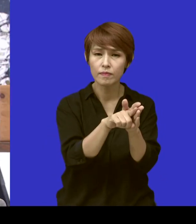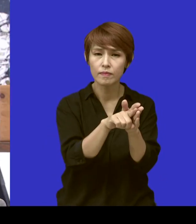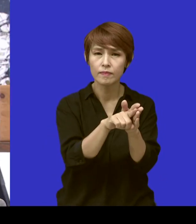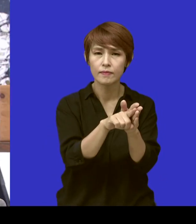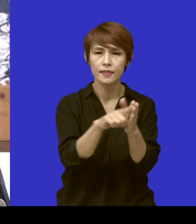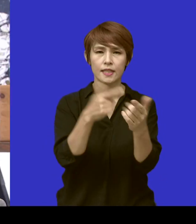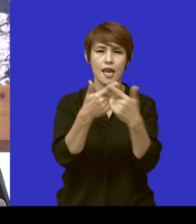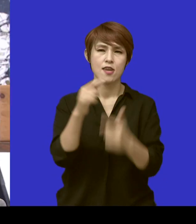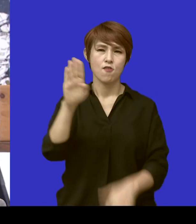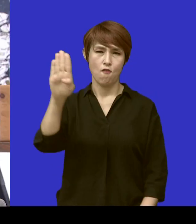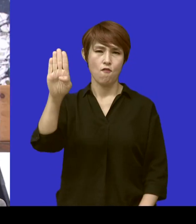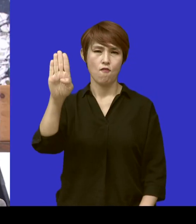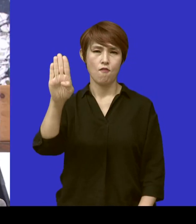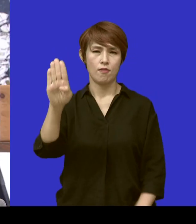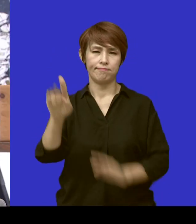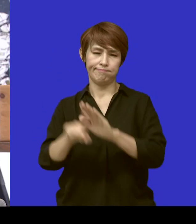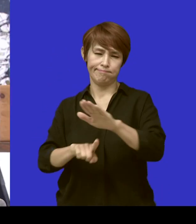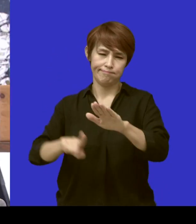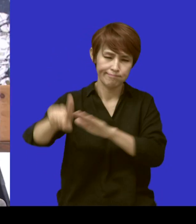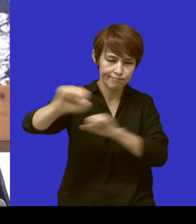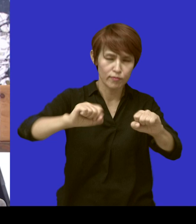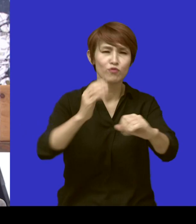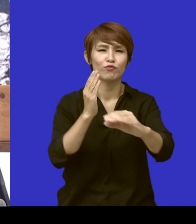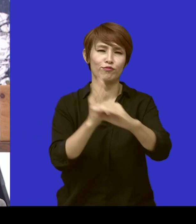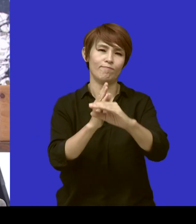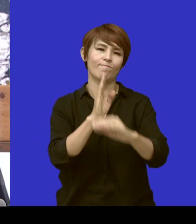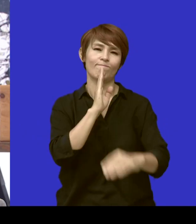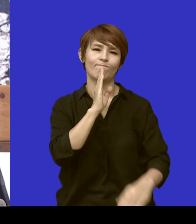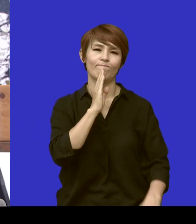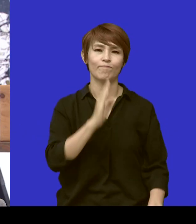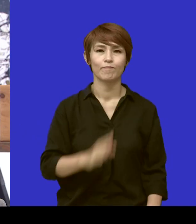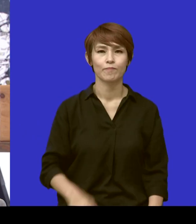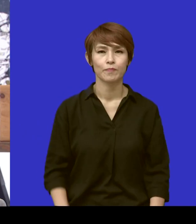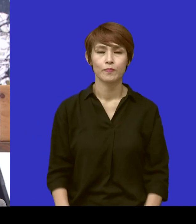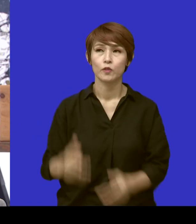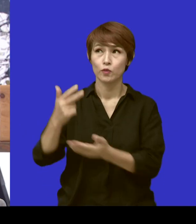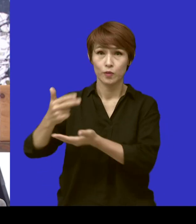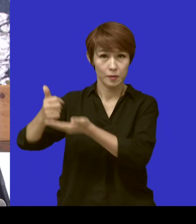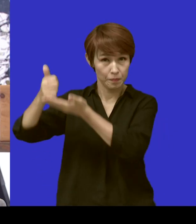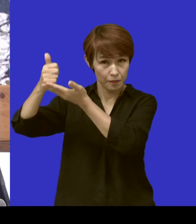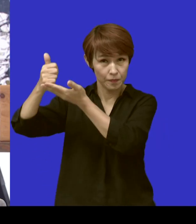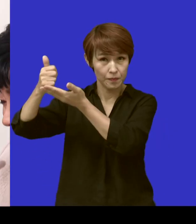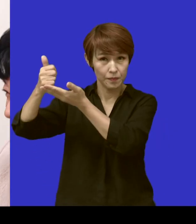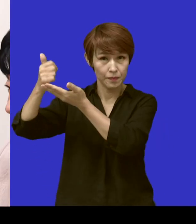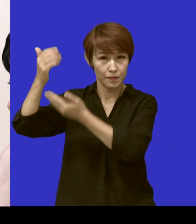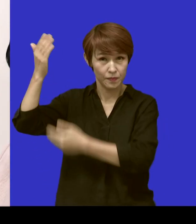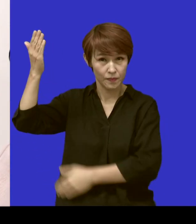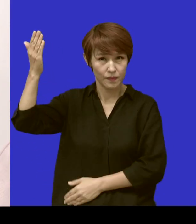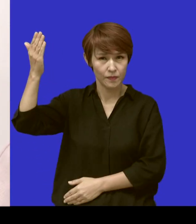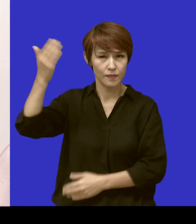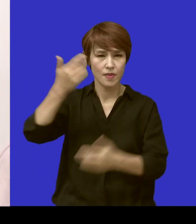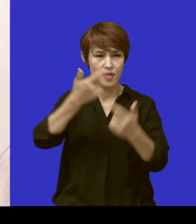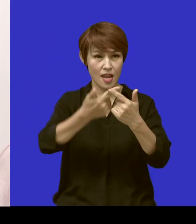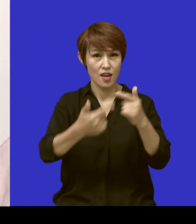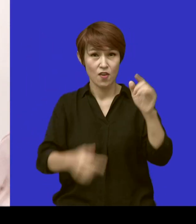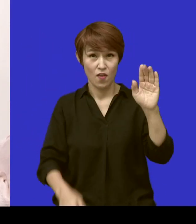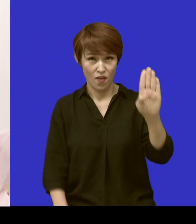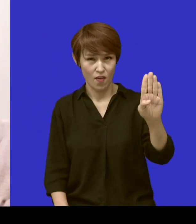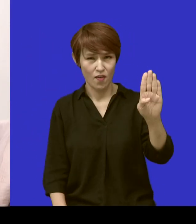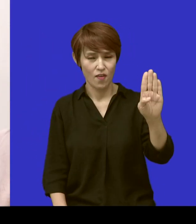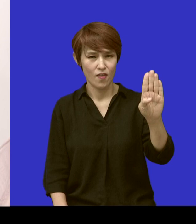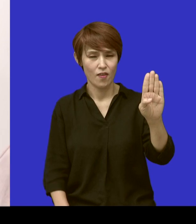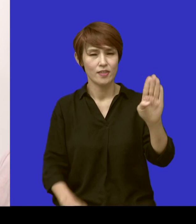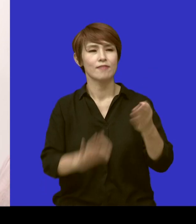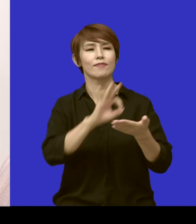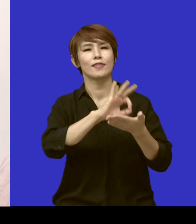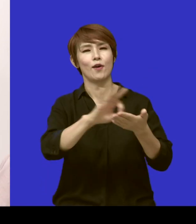태경 씨가 가장 앞장서고 계시는 것 같아요. 그래요. 그리고 주님이 태경 씨를 지금 사용해